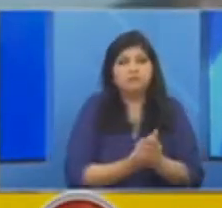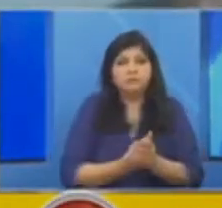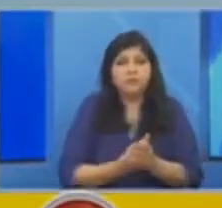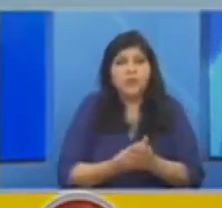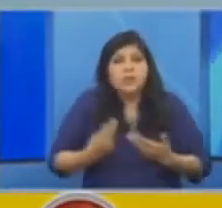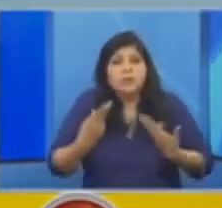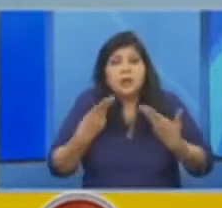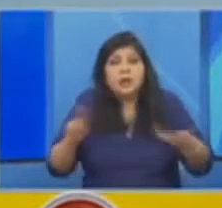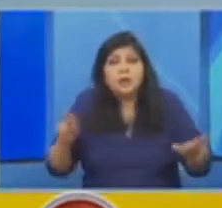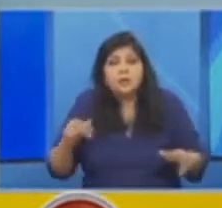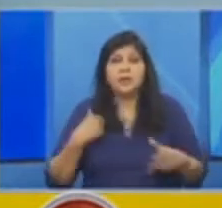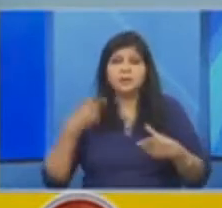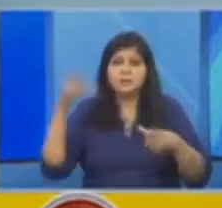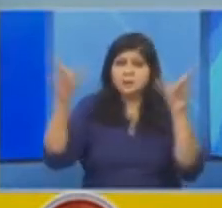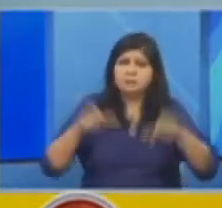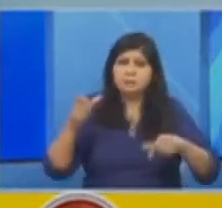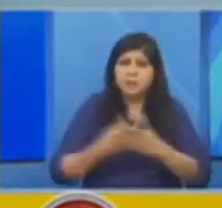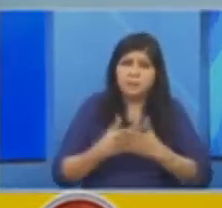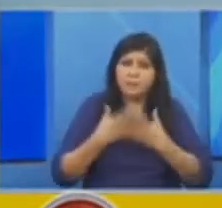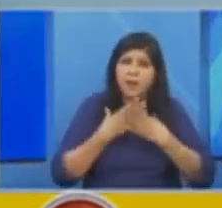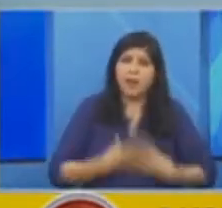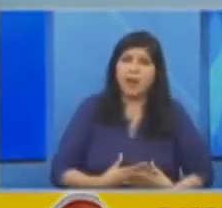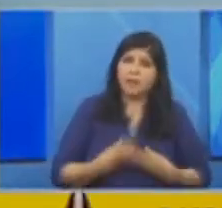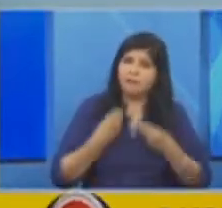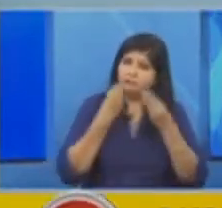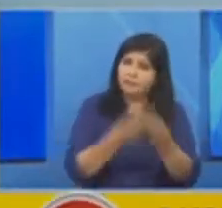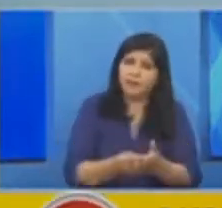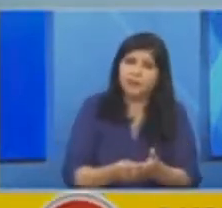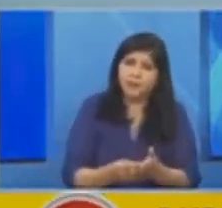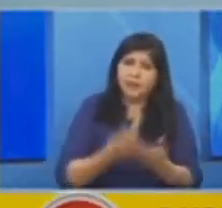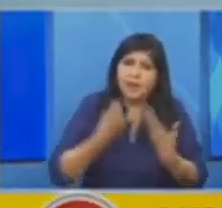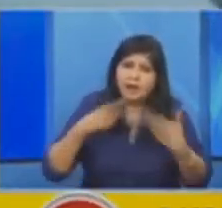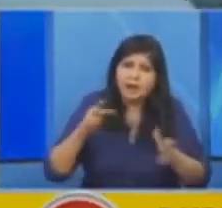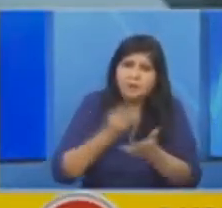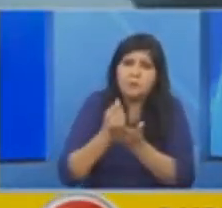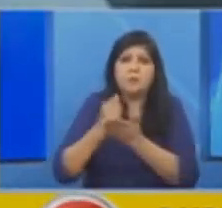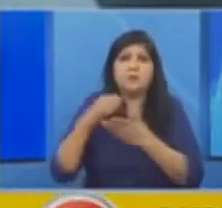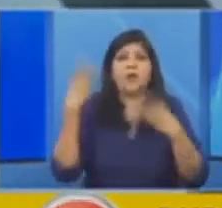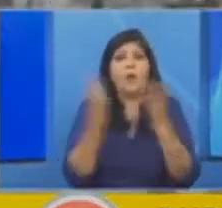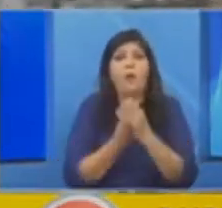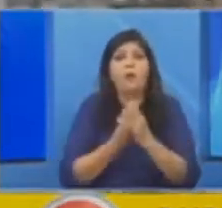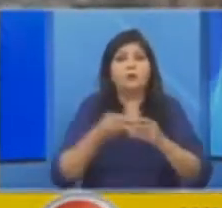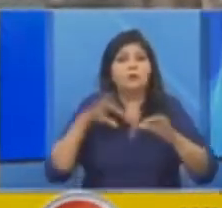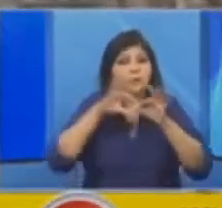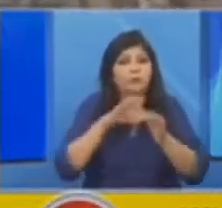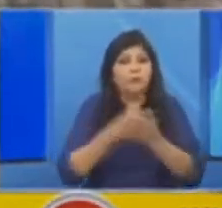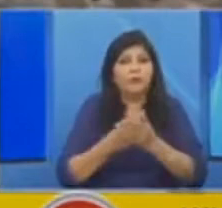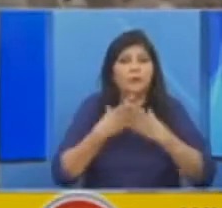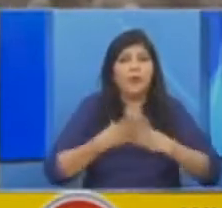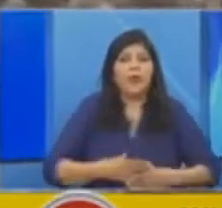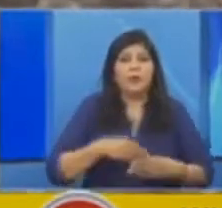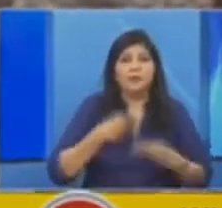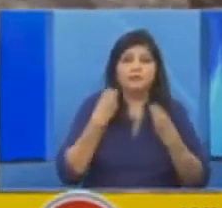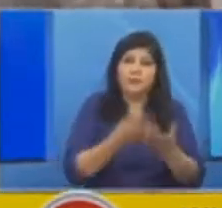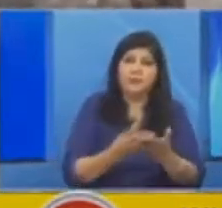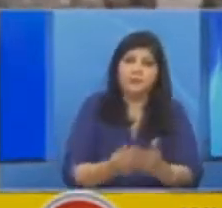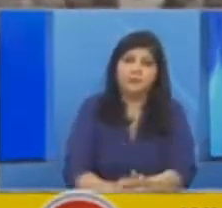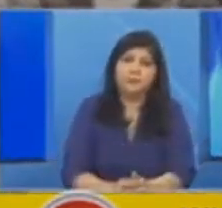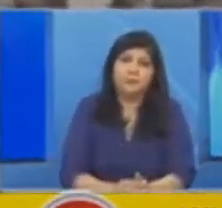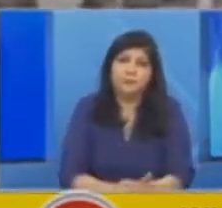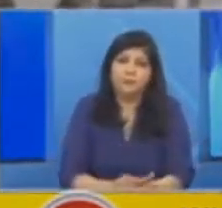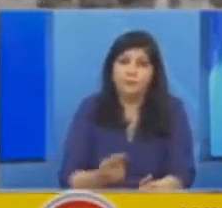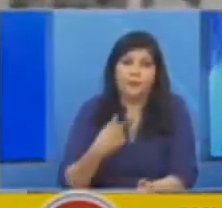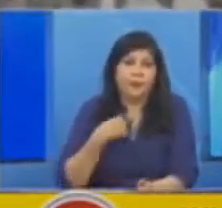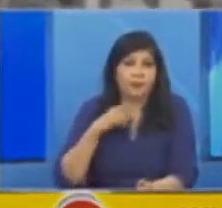आज़ादी के मतवालों ने अपने प्राण निशावर न किये हो अपना सर्वस्व त्याग न दिया हो ये